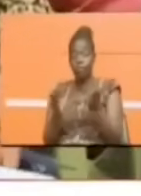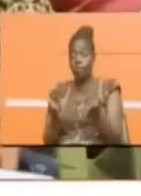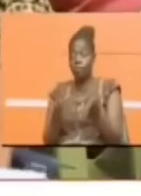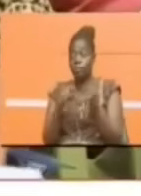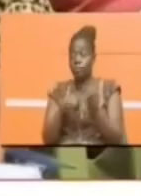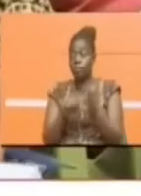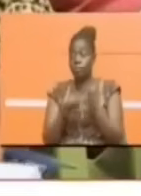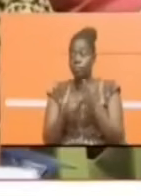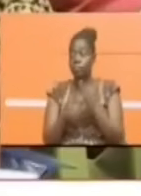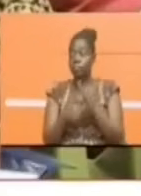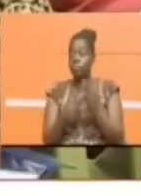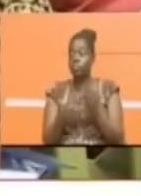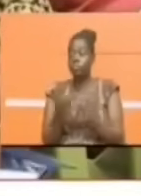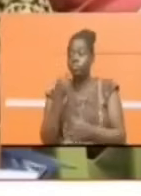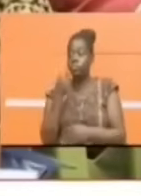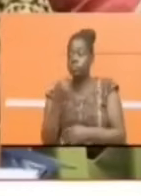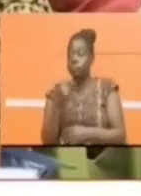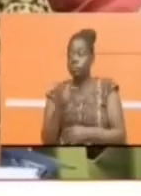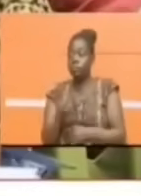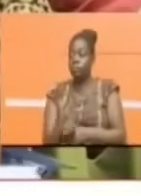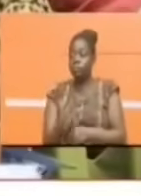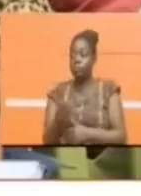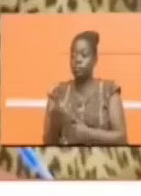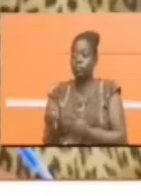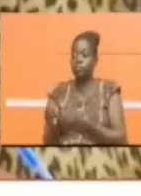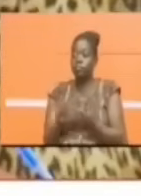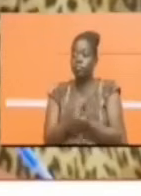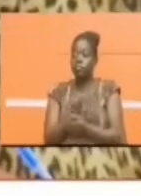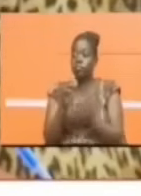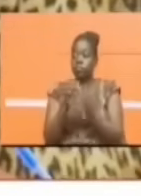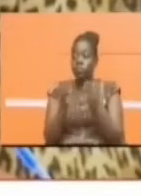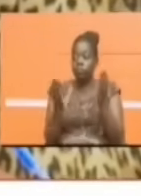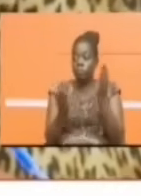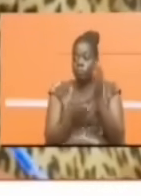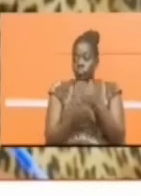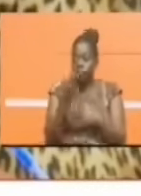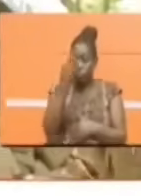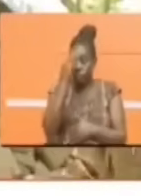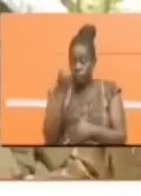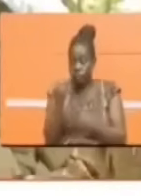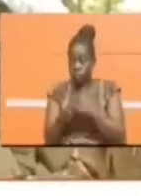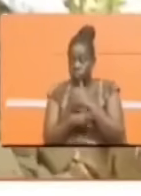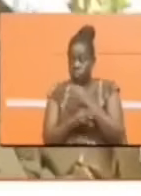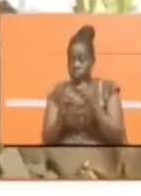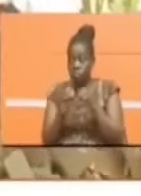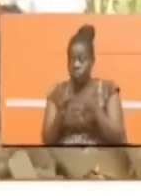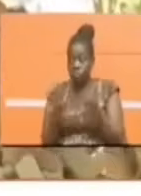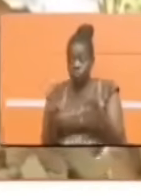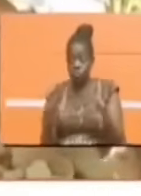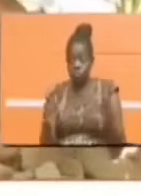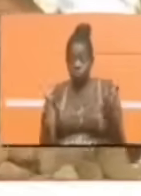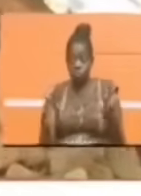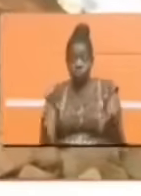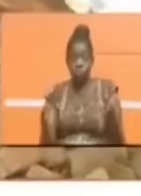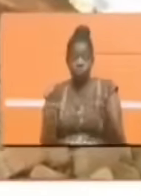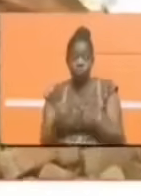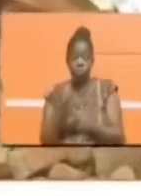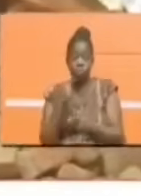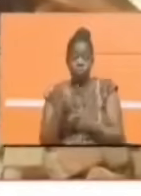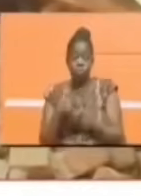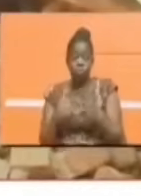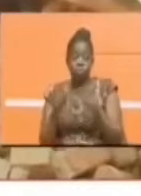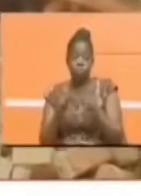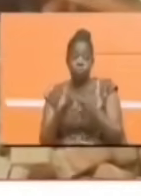Namukadde Maguti Nantumbwe agabibwa okuba nga bamukonedde ennyumba n'okumusalira ebitooke n'ekigendererwa eky'okumubbako ettaka olwabaolugalo lw'omukadde ono abategeeza ng'ettaka